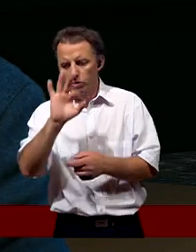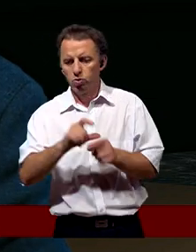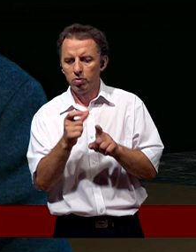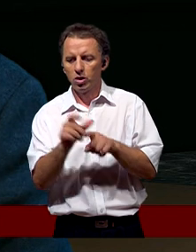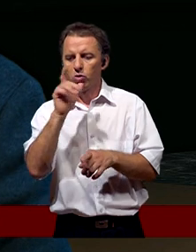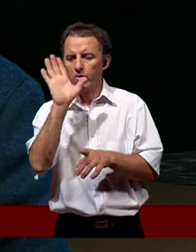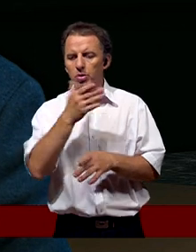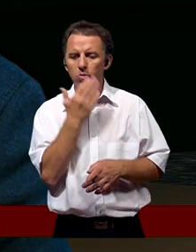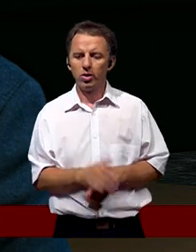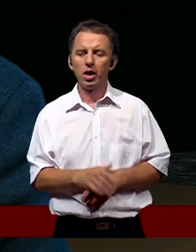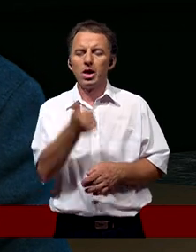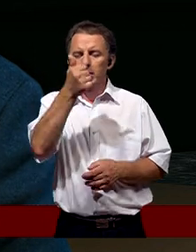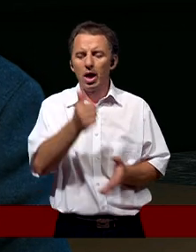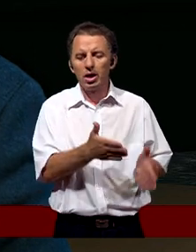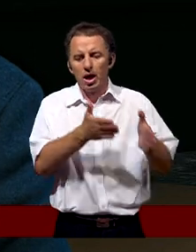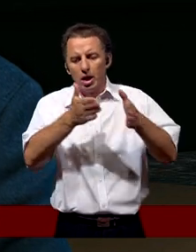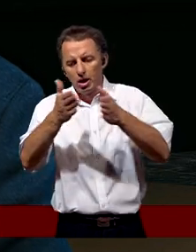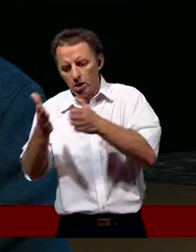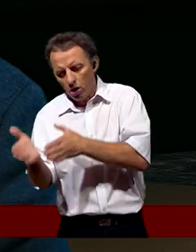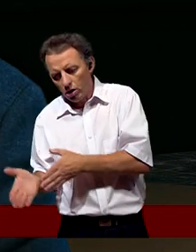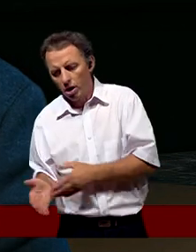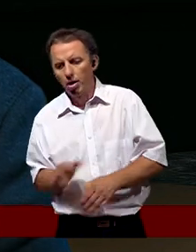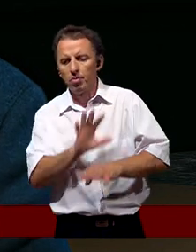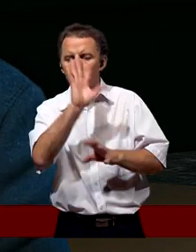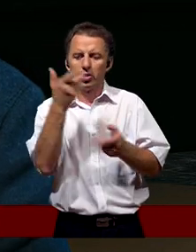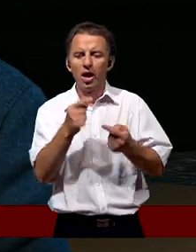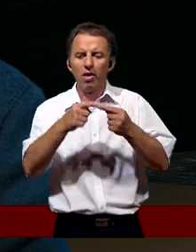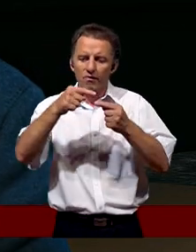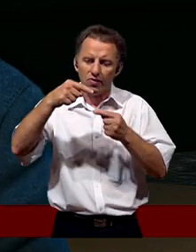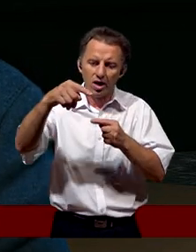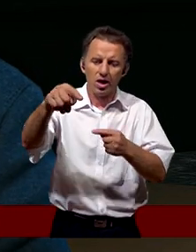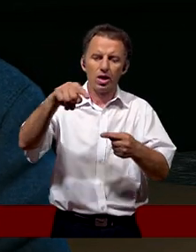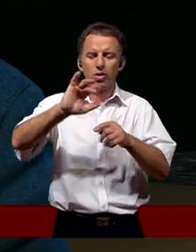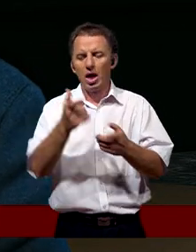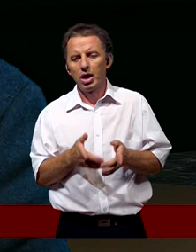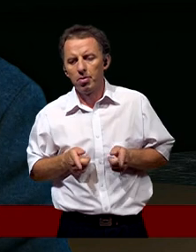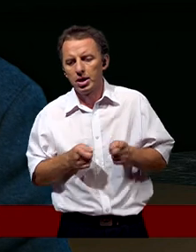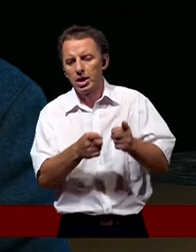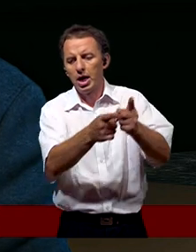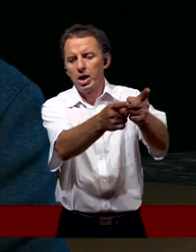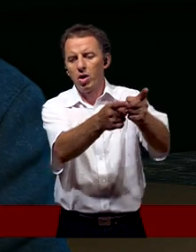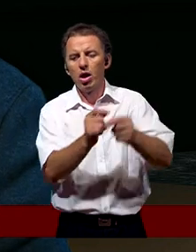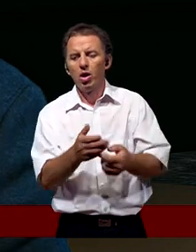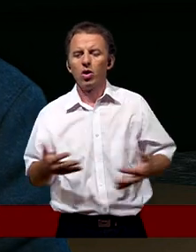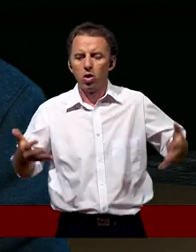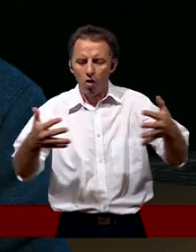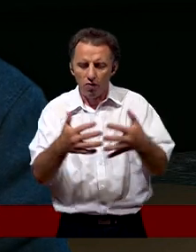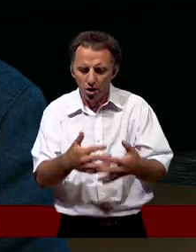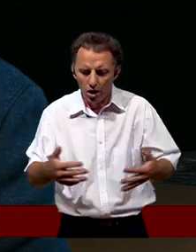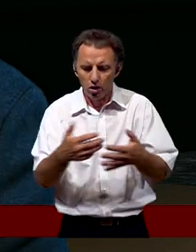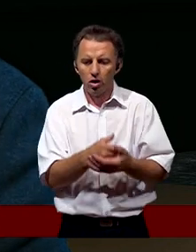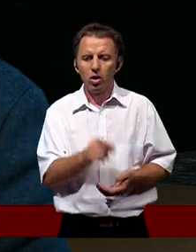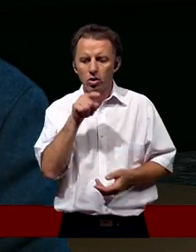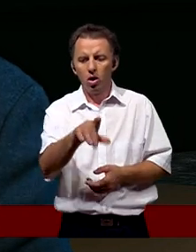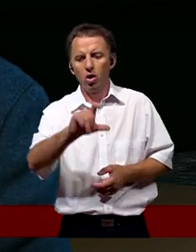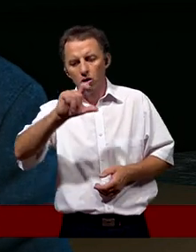prawda? Więc z jednej strony miłość to taki impuls, gdzieś tam wysyłany w jakimś kierunku. I pytanie, co temu towarzyszy? Bardzo mi się